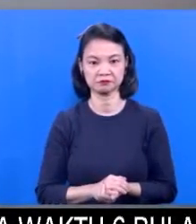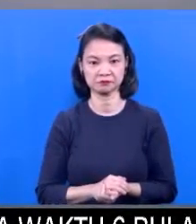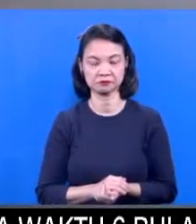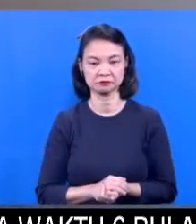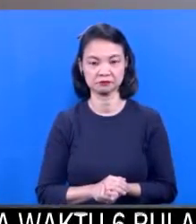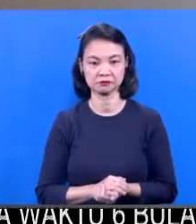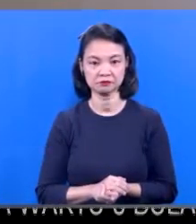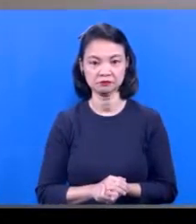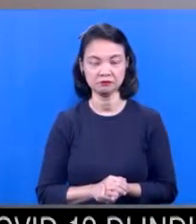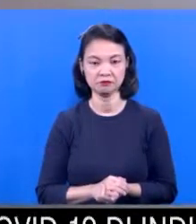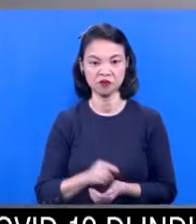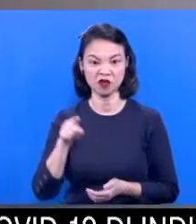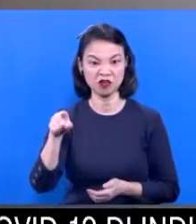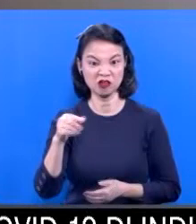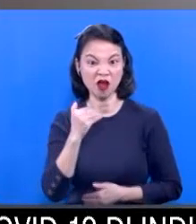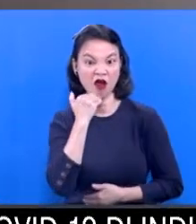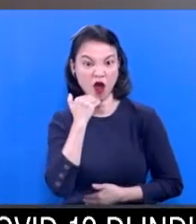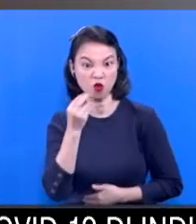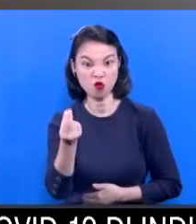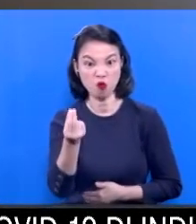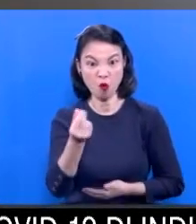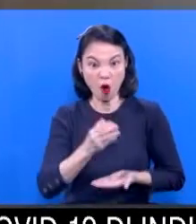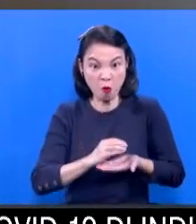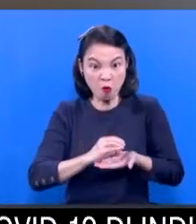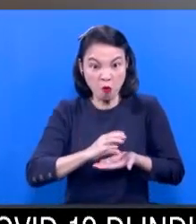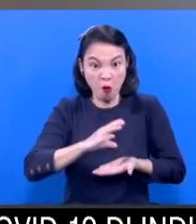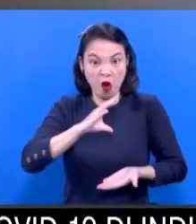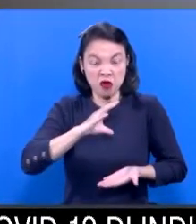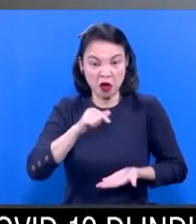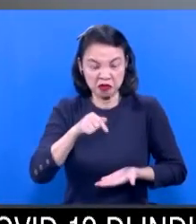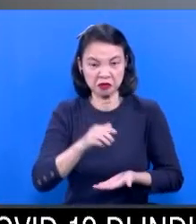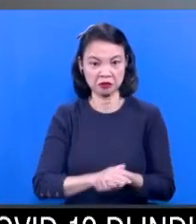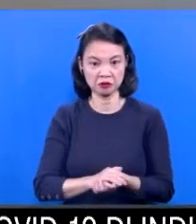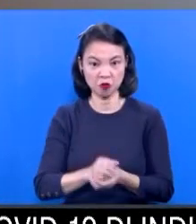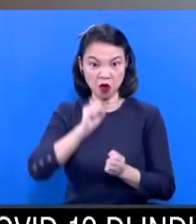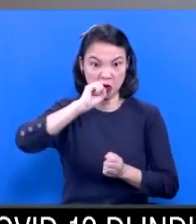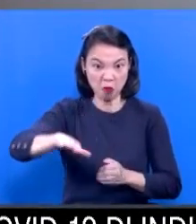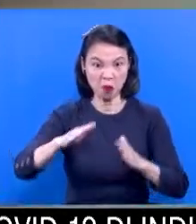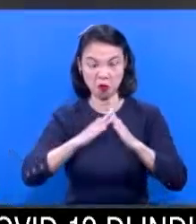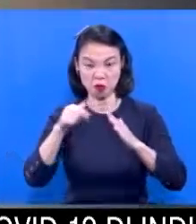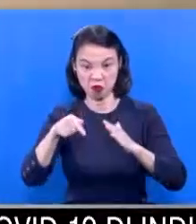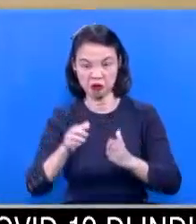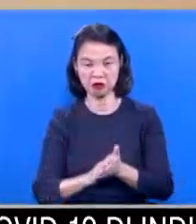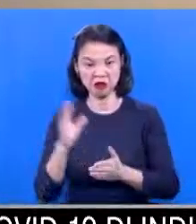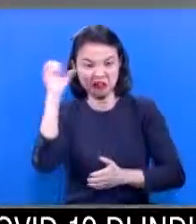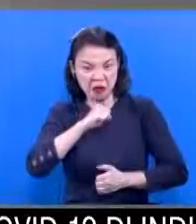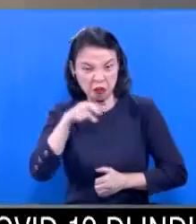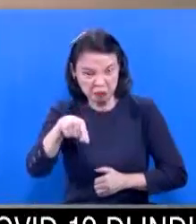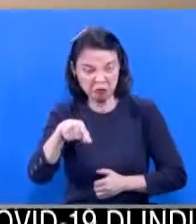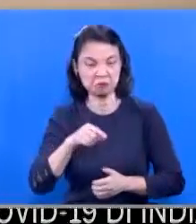tanda-tanda kiamat tetapi uangnya banyak ya udah lewat rumahnya udah saya lempar ke suatu tempat ngebir tawas